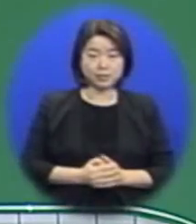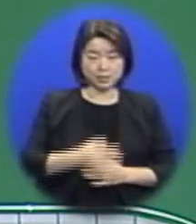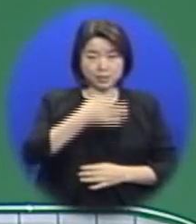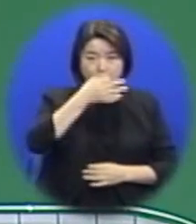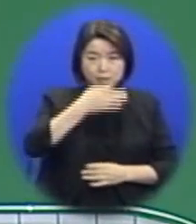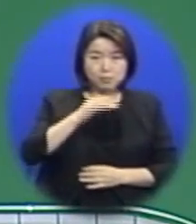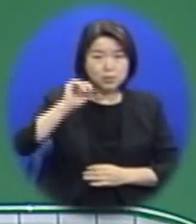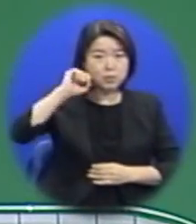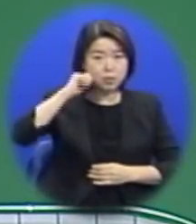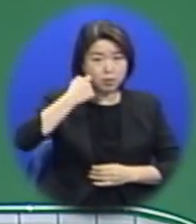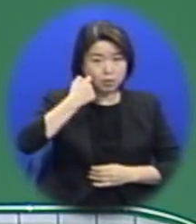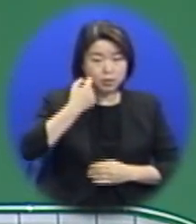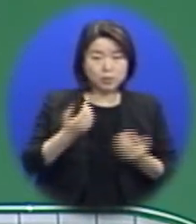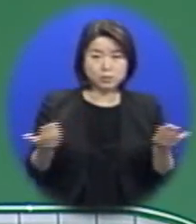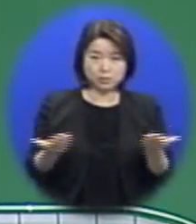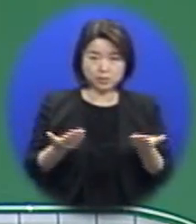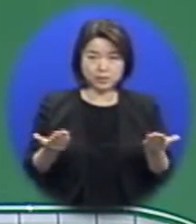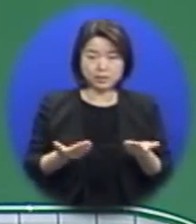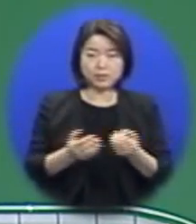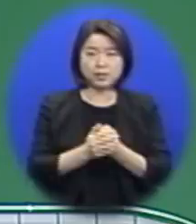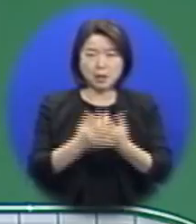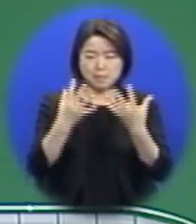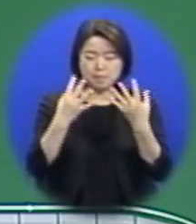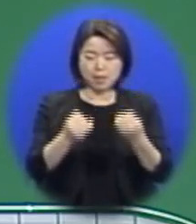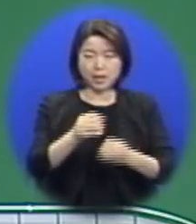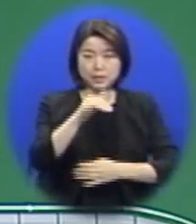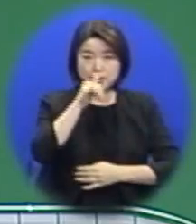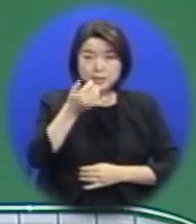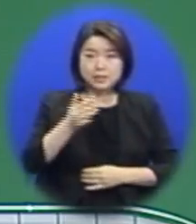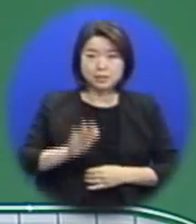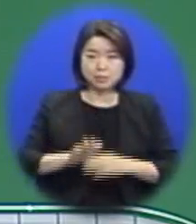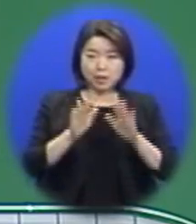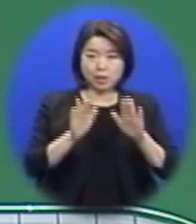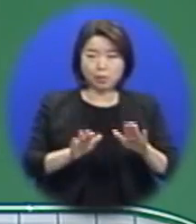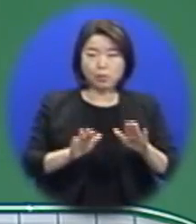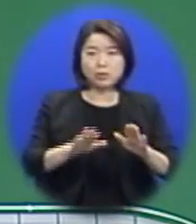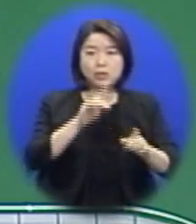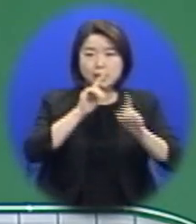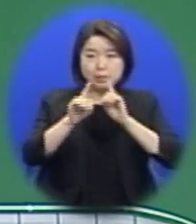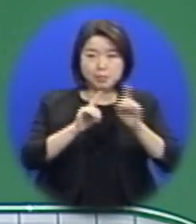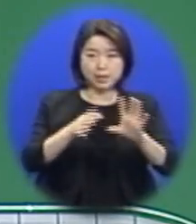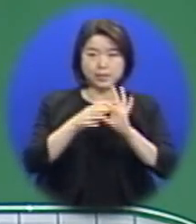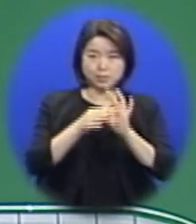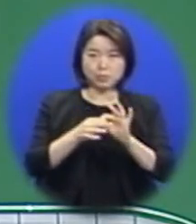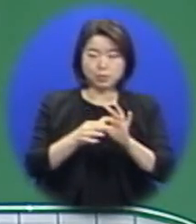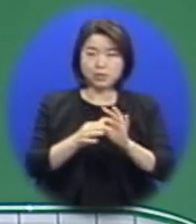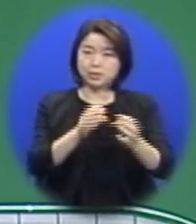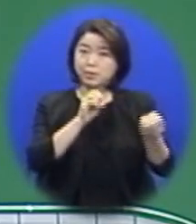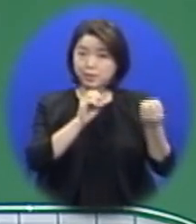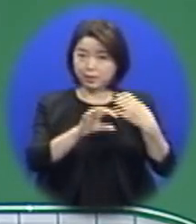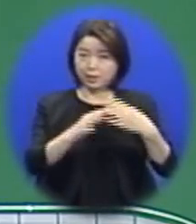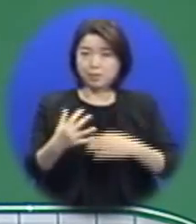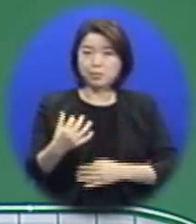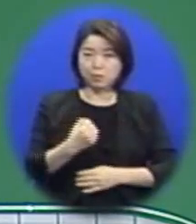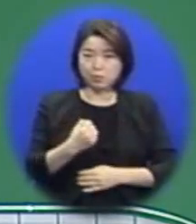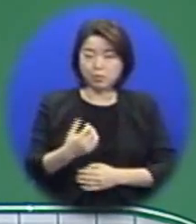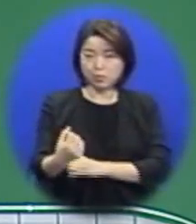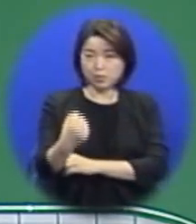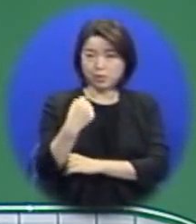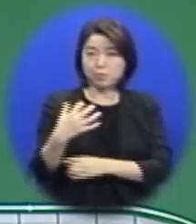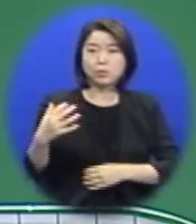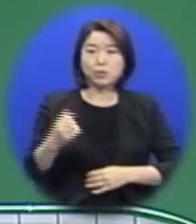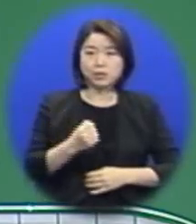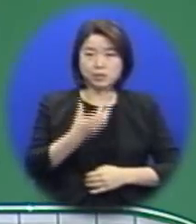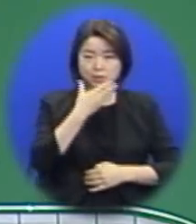힘들고 어려운 일이 많지만 오늘 말씀을 통해서 답도 얻고 또 힘도